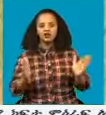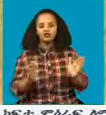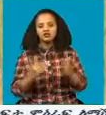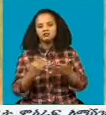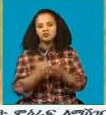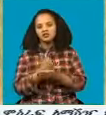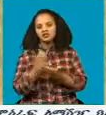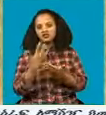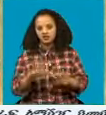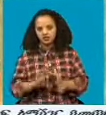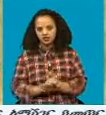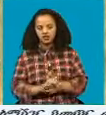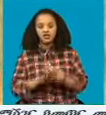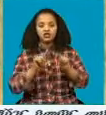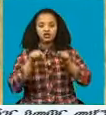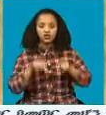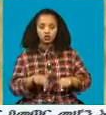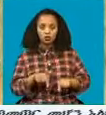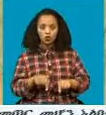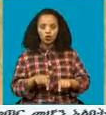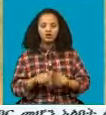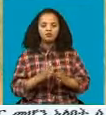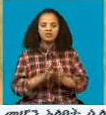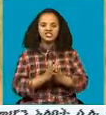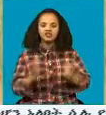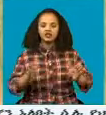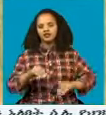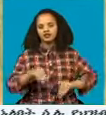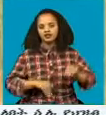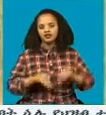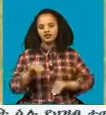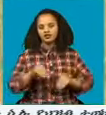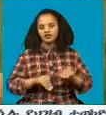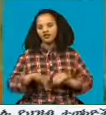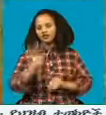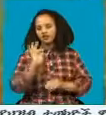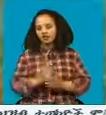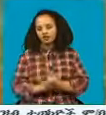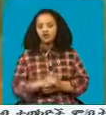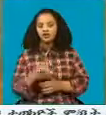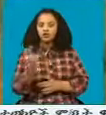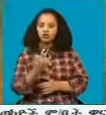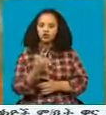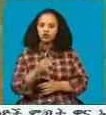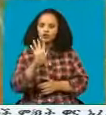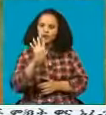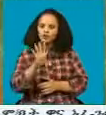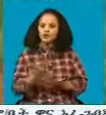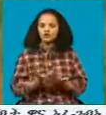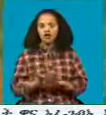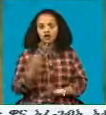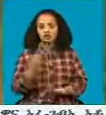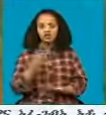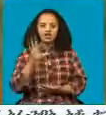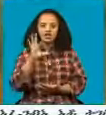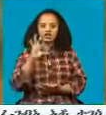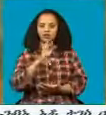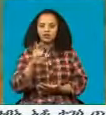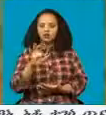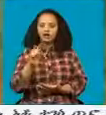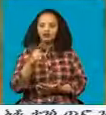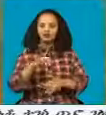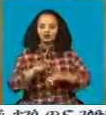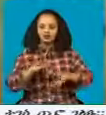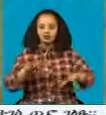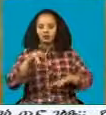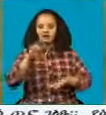አምርተናል። ዘንድሮም ደግሞ በስፋት እየተንቀሳቀስን እንገኛለን። በዞኑ በአምስት ባለሀብቶች ከ910 ሄክታር